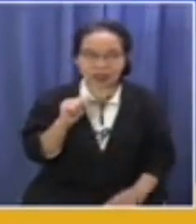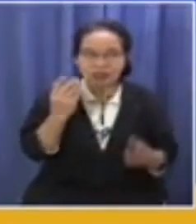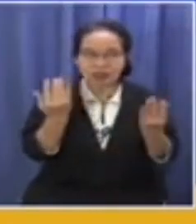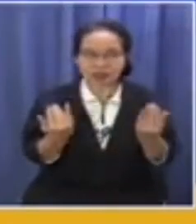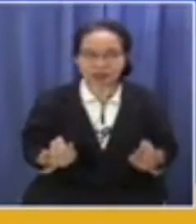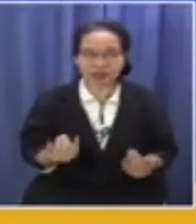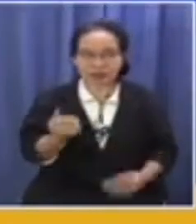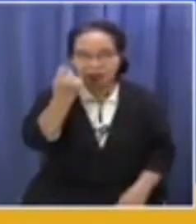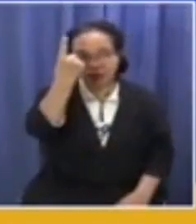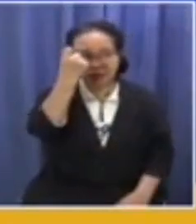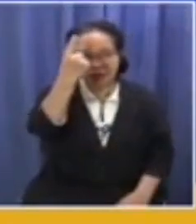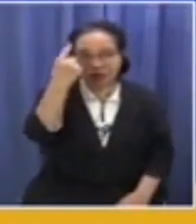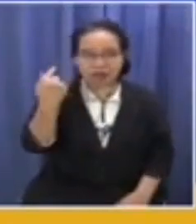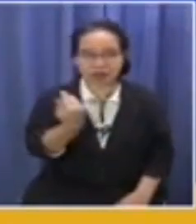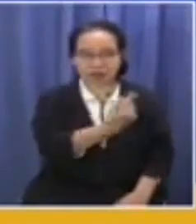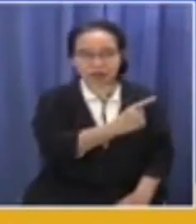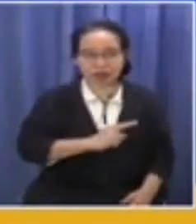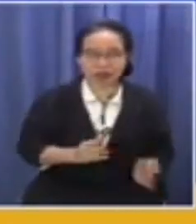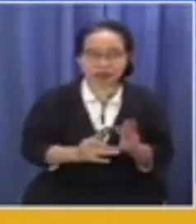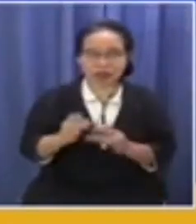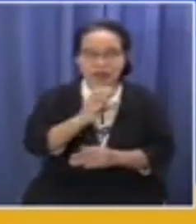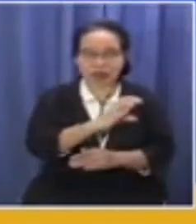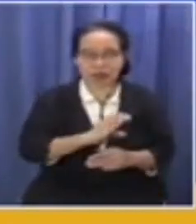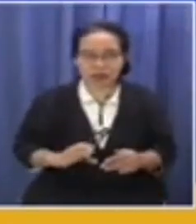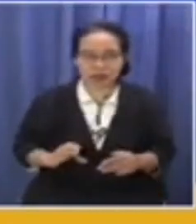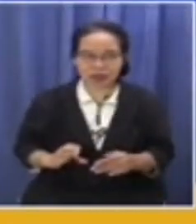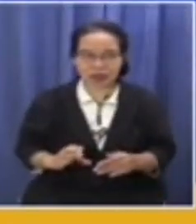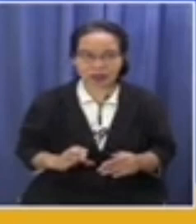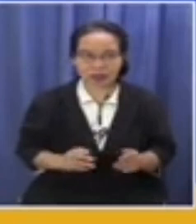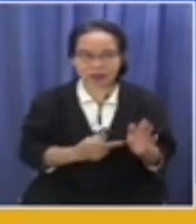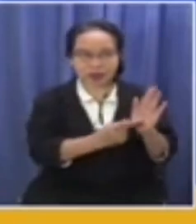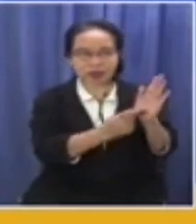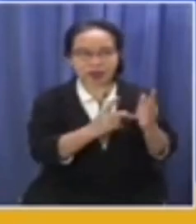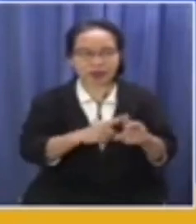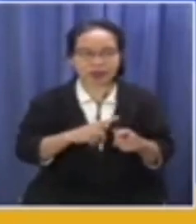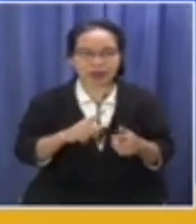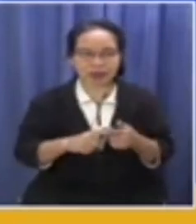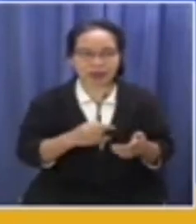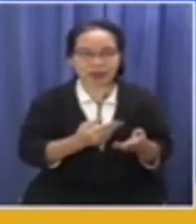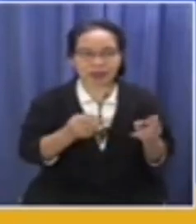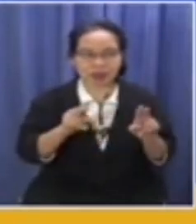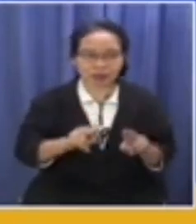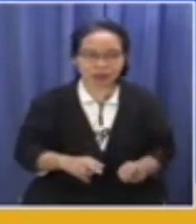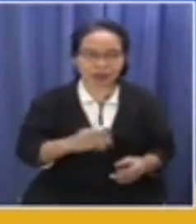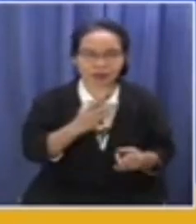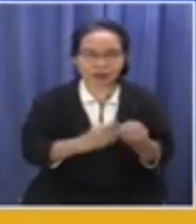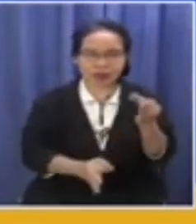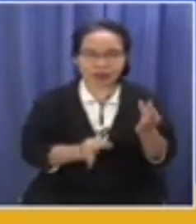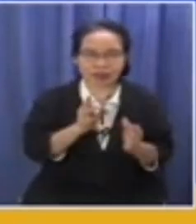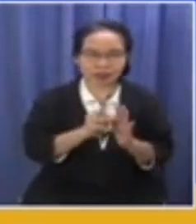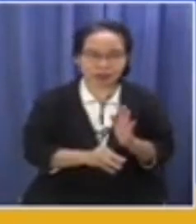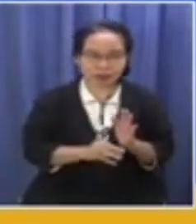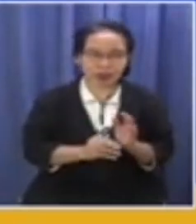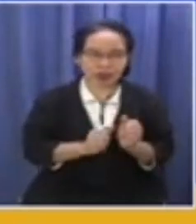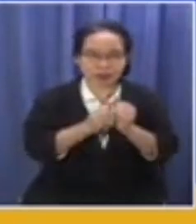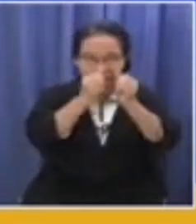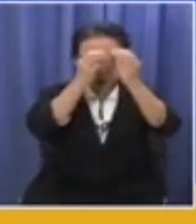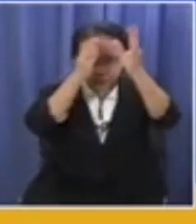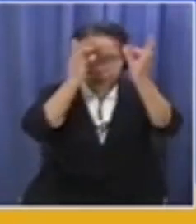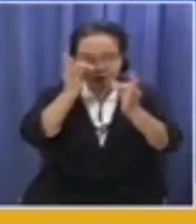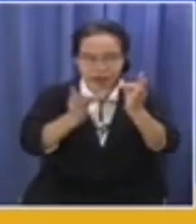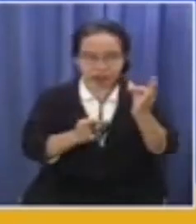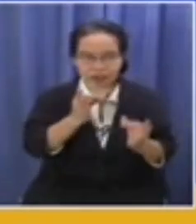naunawaan na ang ating pangin jesu Kristo pala ang magpipinta sa final judgment yung ang maang